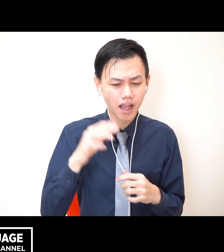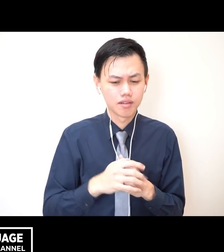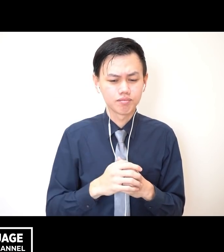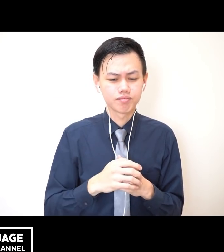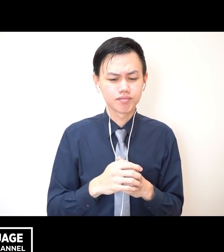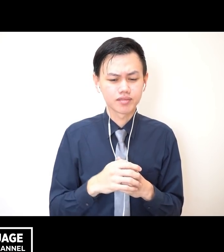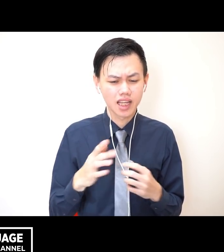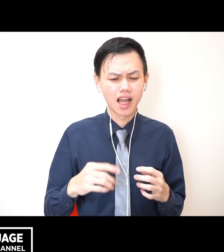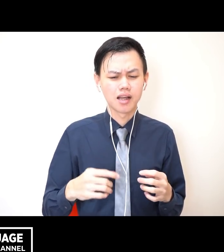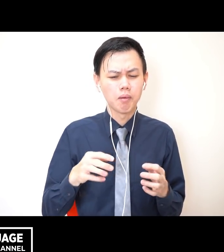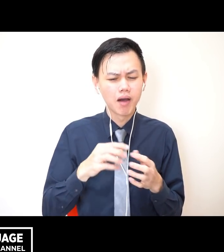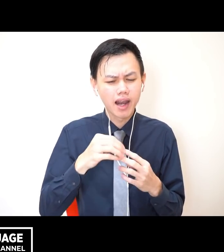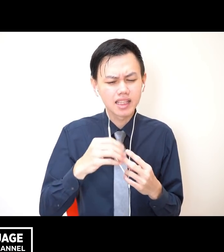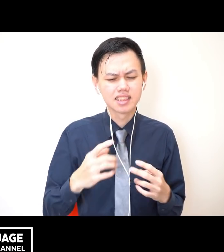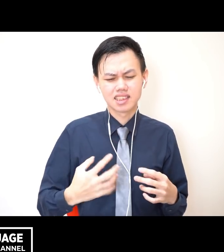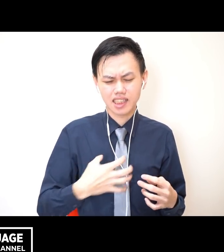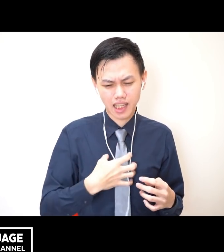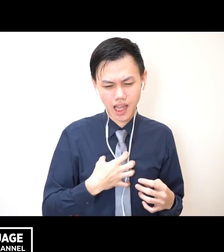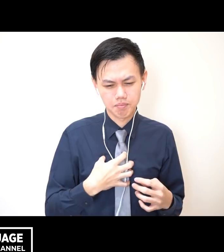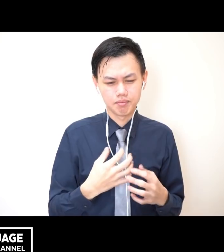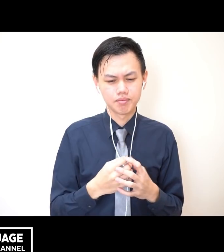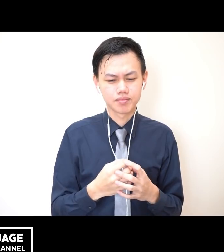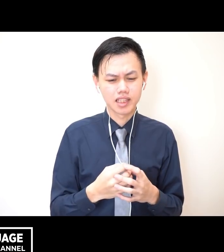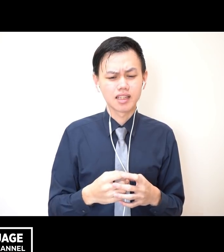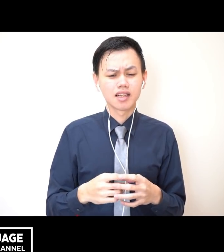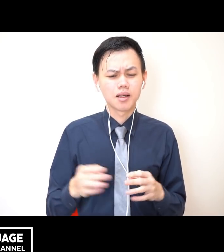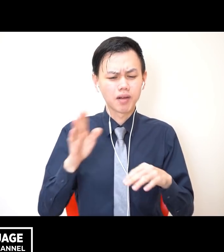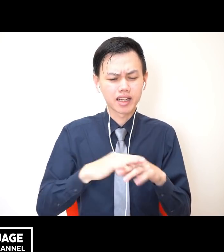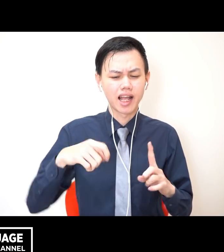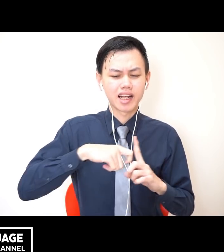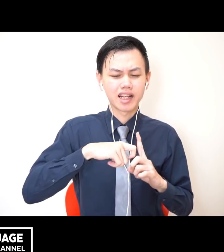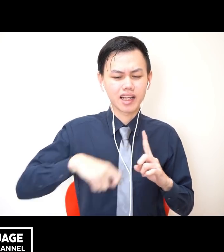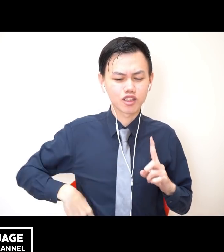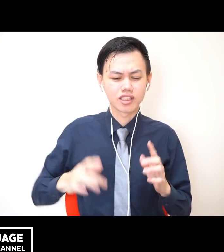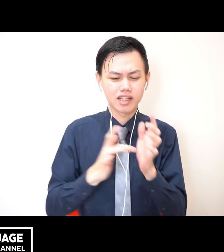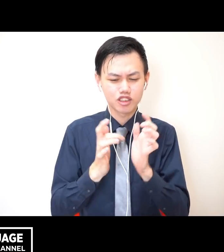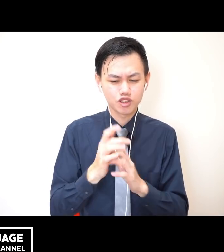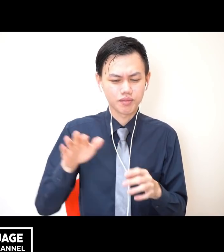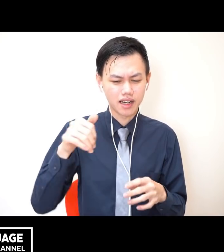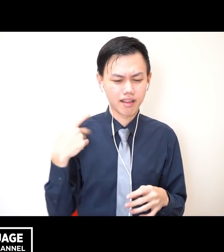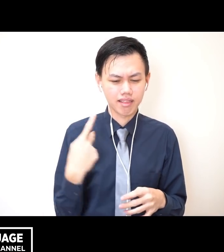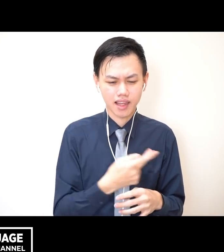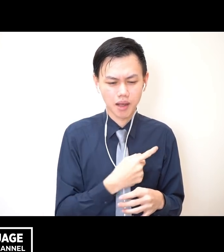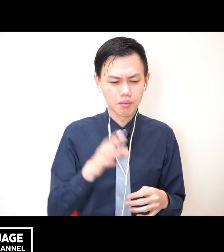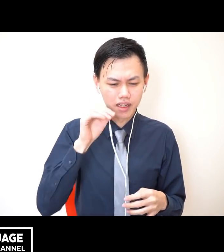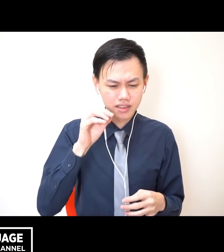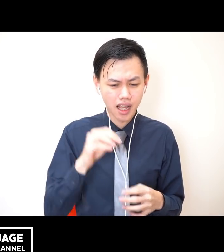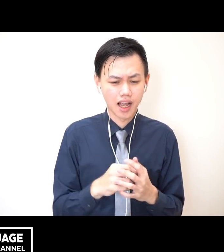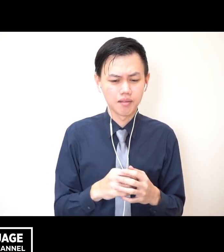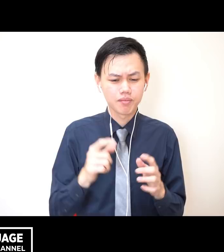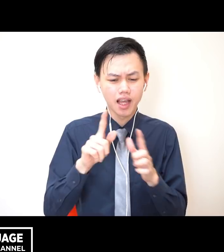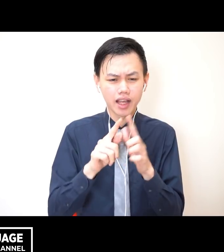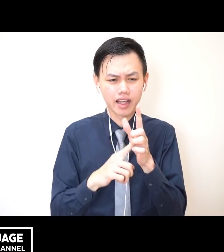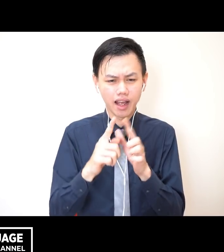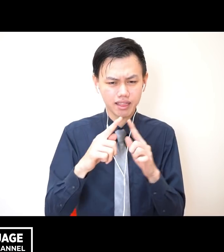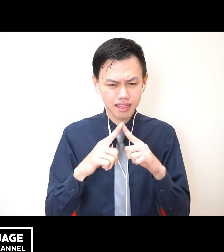Mari kita baca dari ayat yang pertama yang sebelumnya di Filipi 2. Rasul Paulus mengatakan begini, apakah ada cara